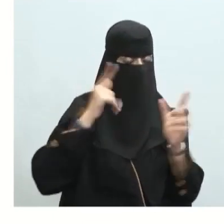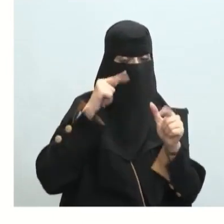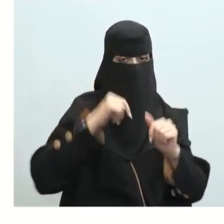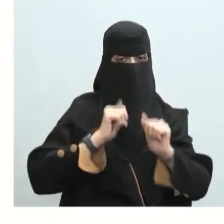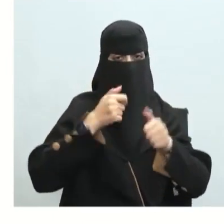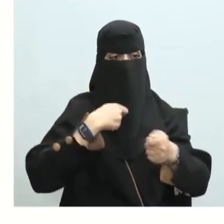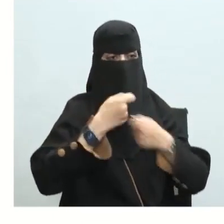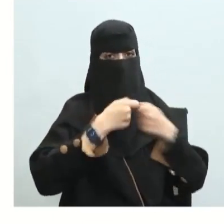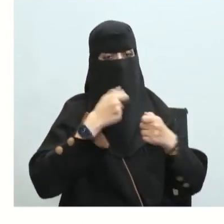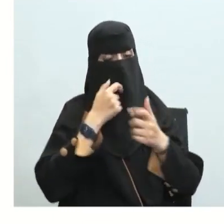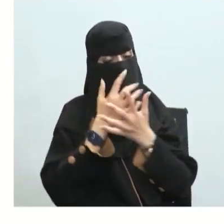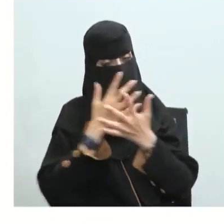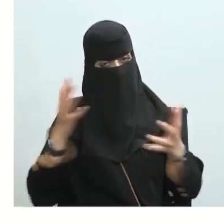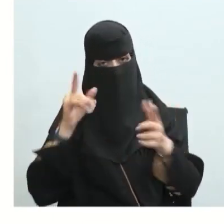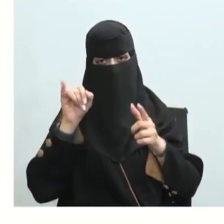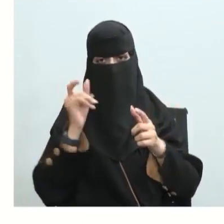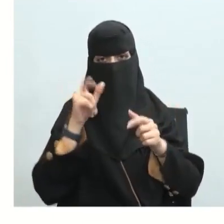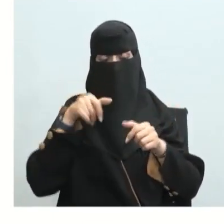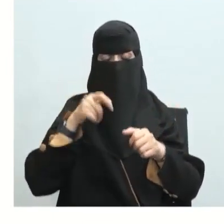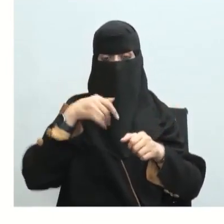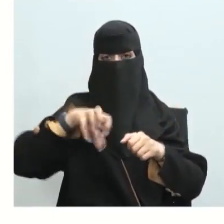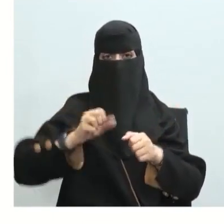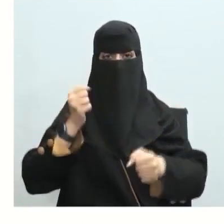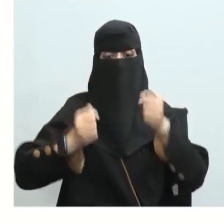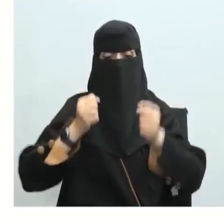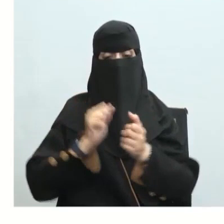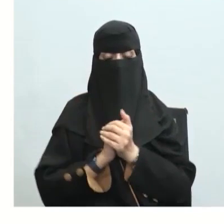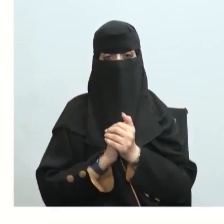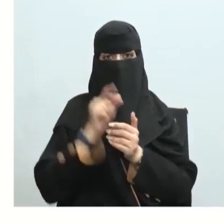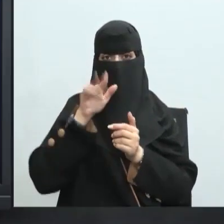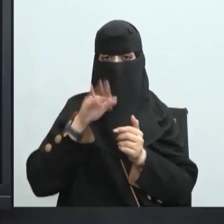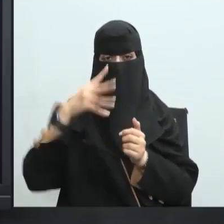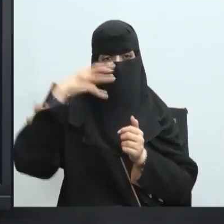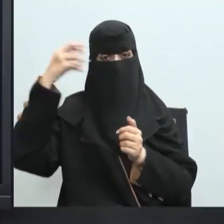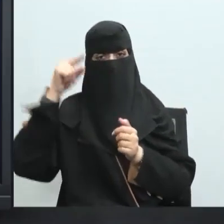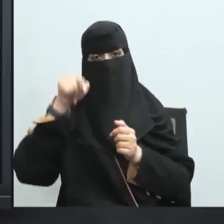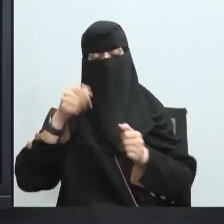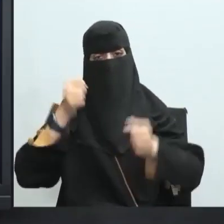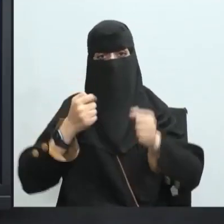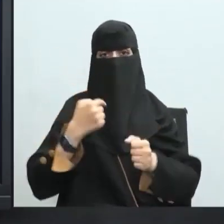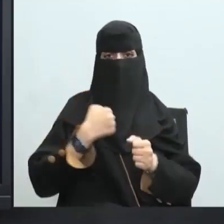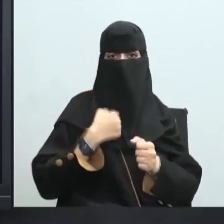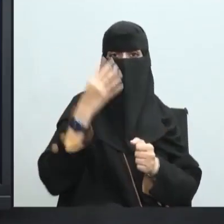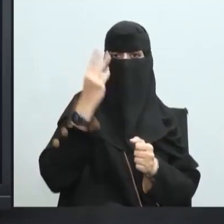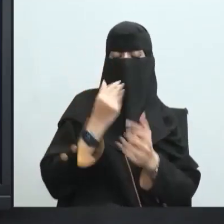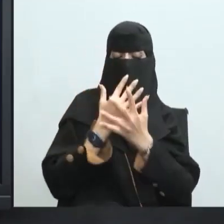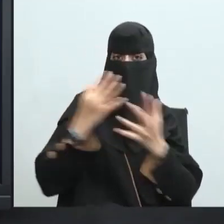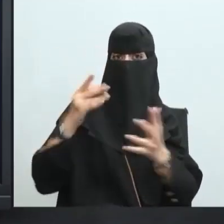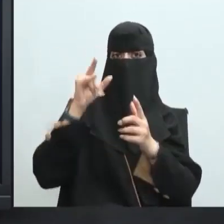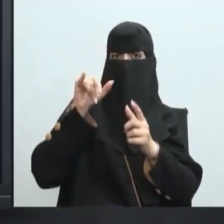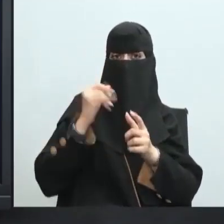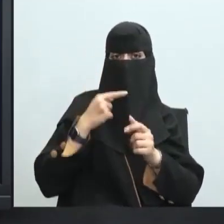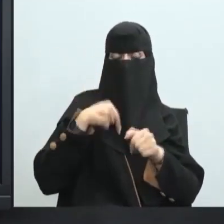تمكنت من بيع كميه كبيره من هذا النوع من السيارات تخيل ان هذه السياره وعندك كميه كبيره من هذا النوع